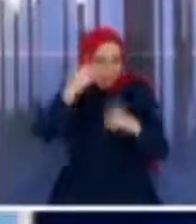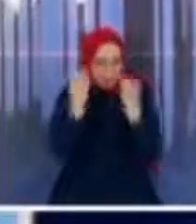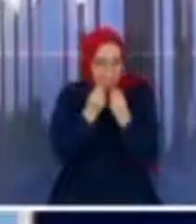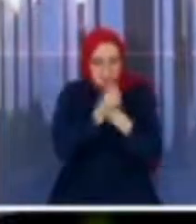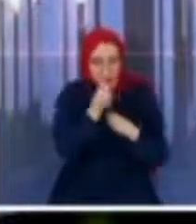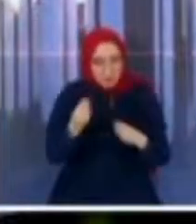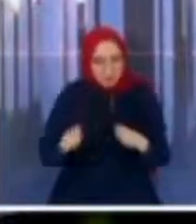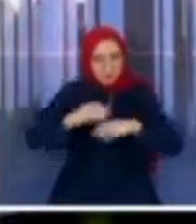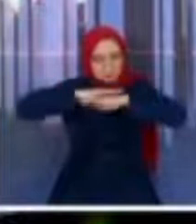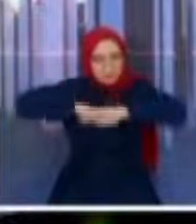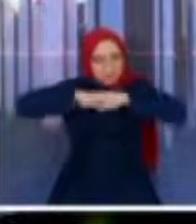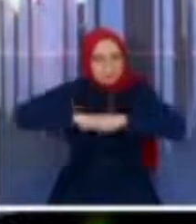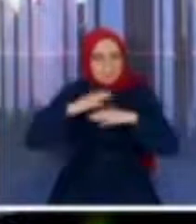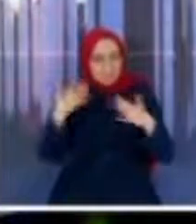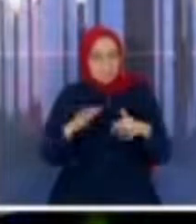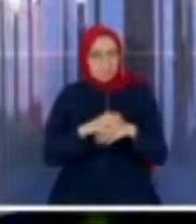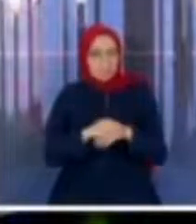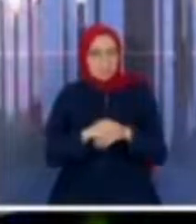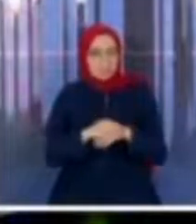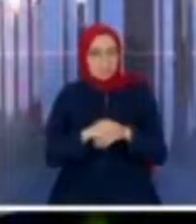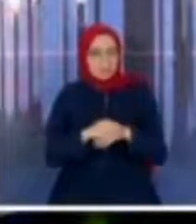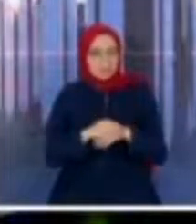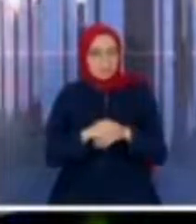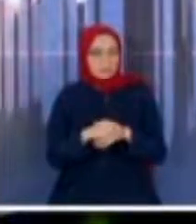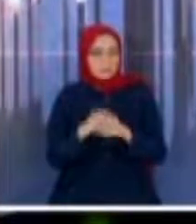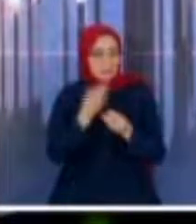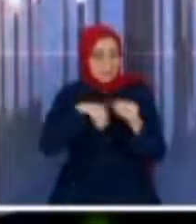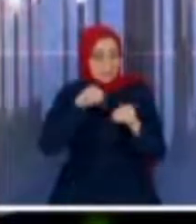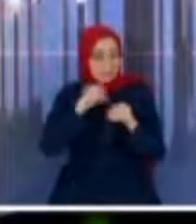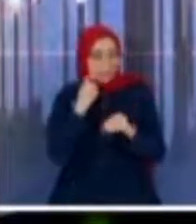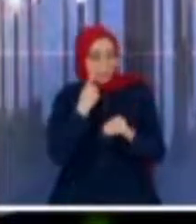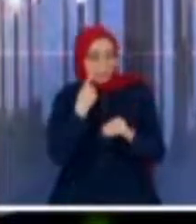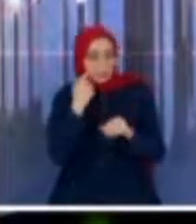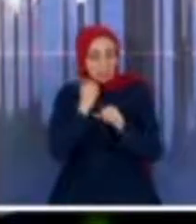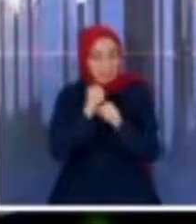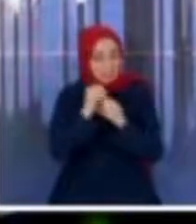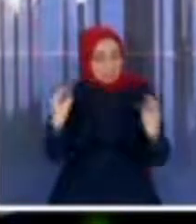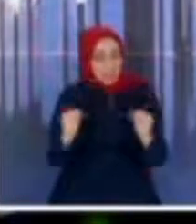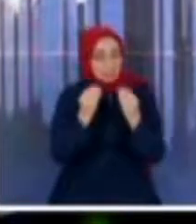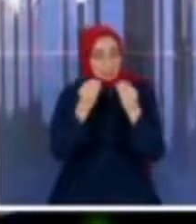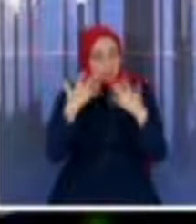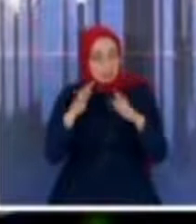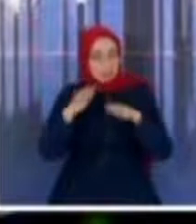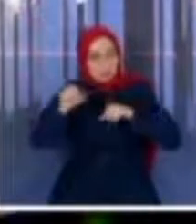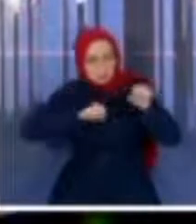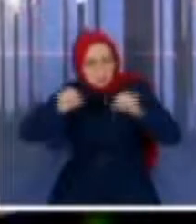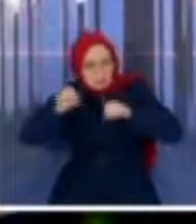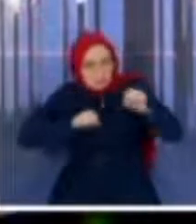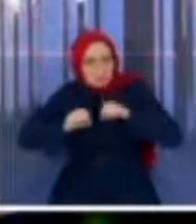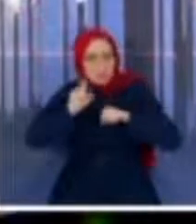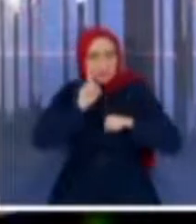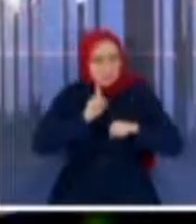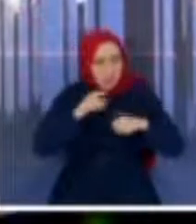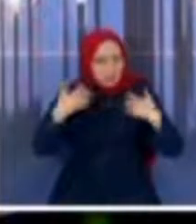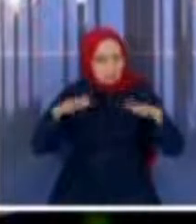وسمحني كنا نزيد حاجة، أنه كيف شفنا كيف بدينا نخدم معهم وشفنا معناها الانجاجمون تاع البنات في مناطق صغيرة